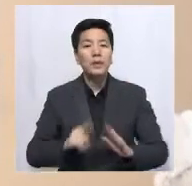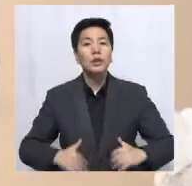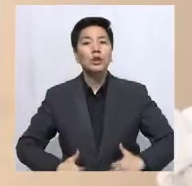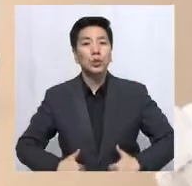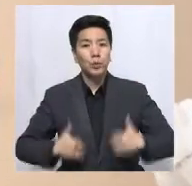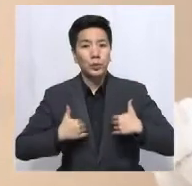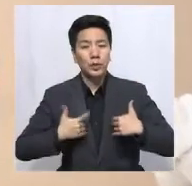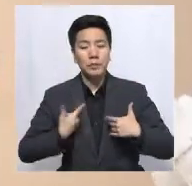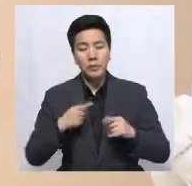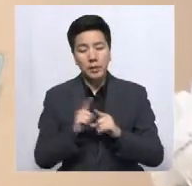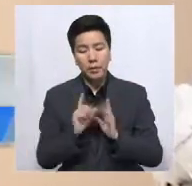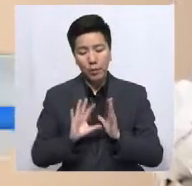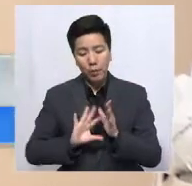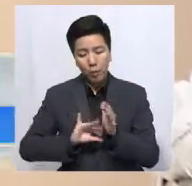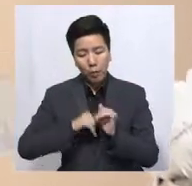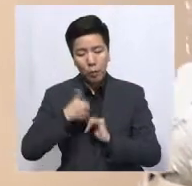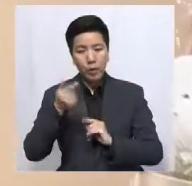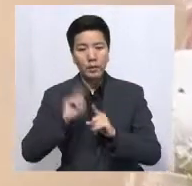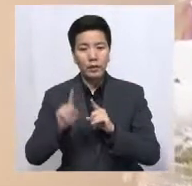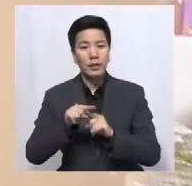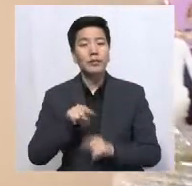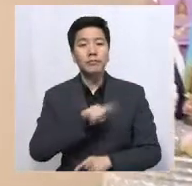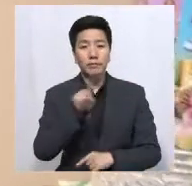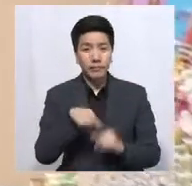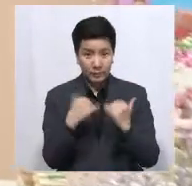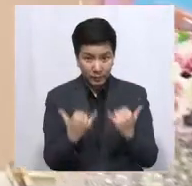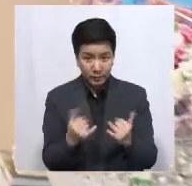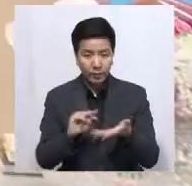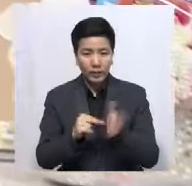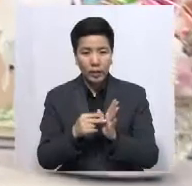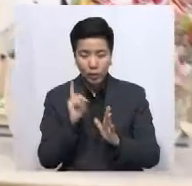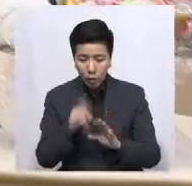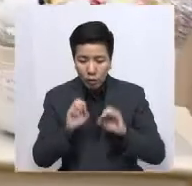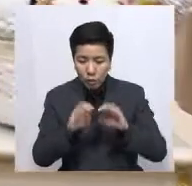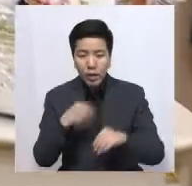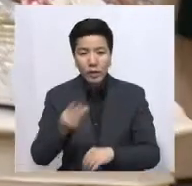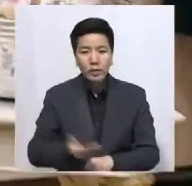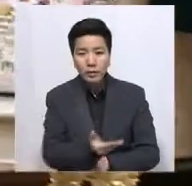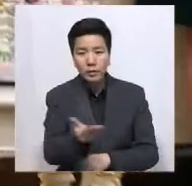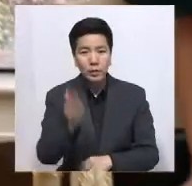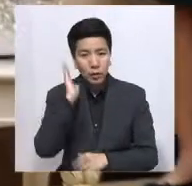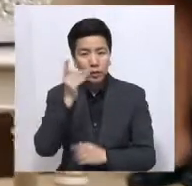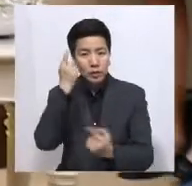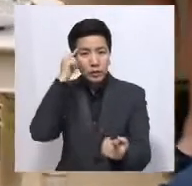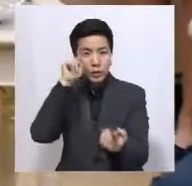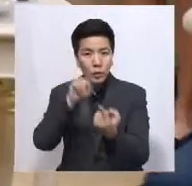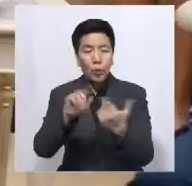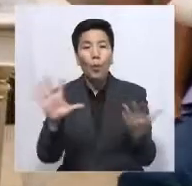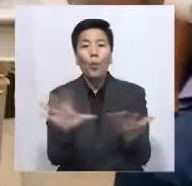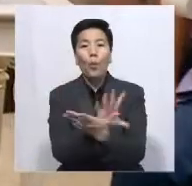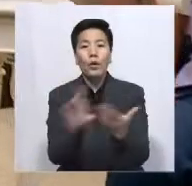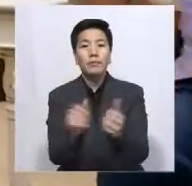มีจิตวิญญาณแต่ YouTube มันมีจิตวิญญาณแต่เพราะฉะนั้นเรียนต้องเล็งทุกคนนะนี่คือการกลับไปดูวัฒนธรรมดีๆ